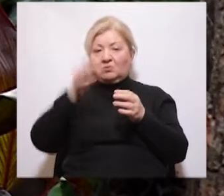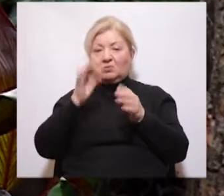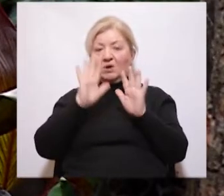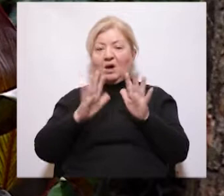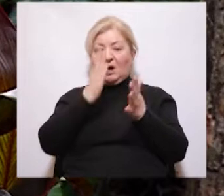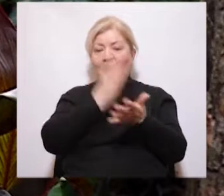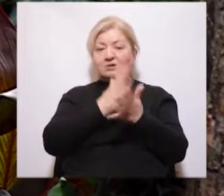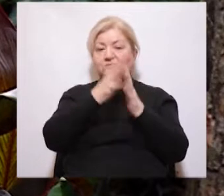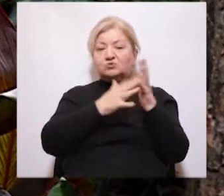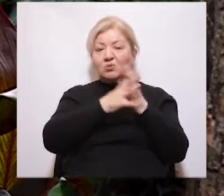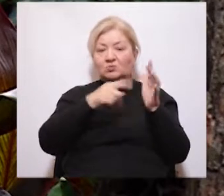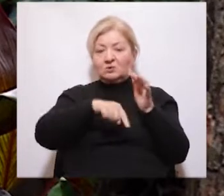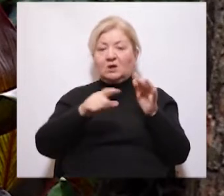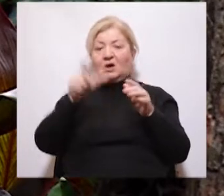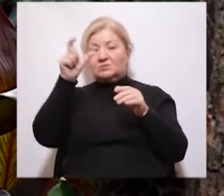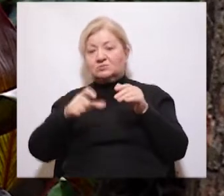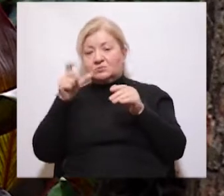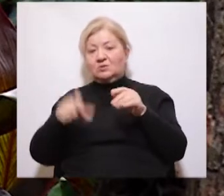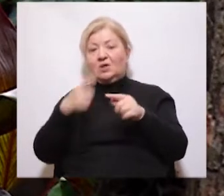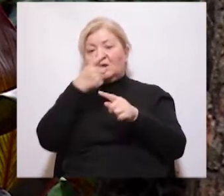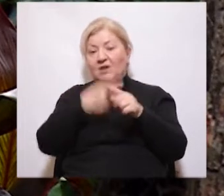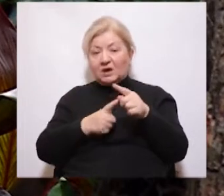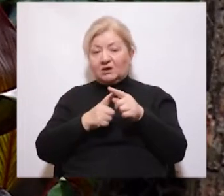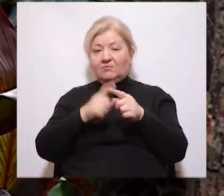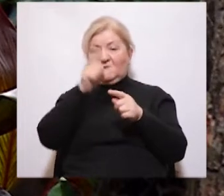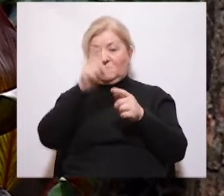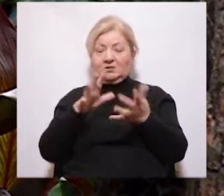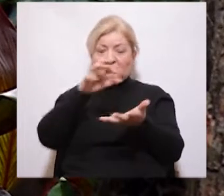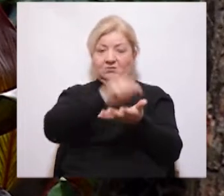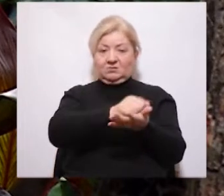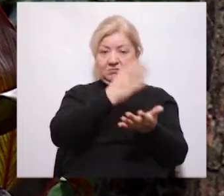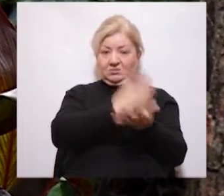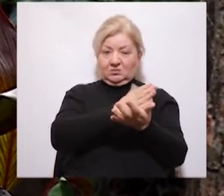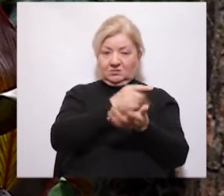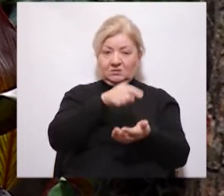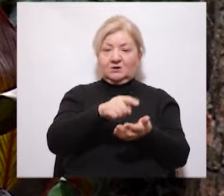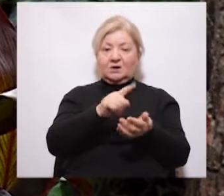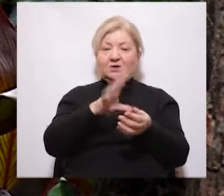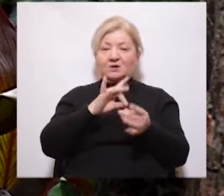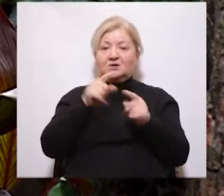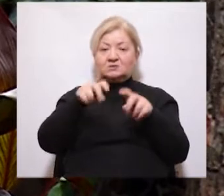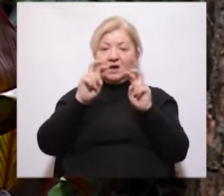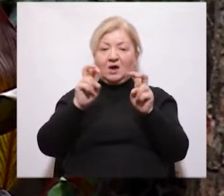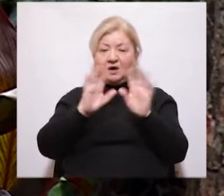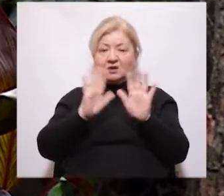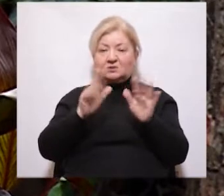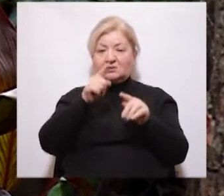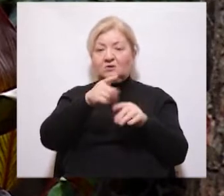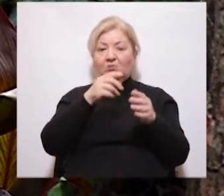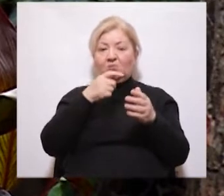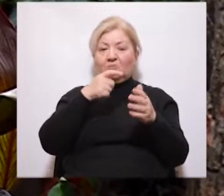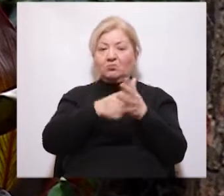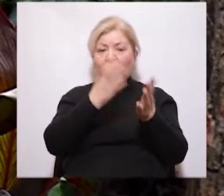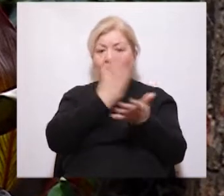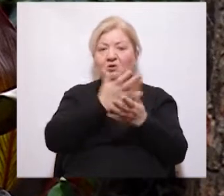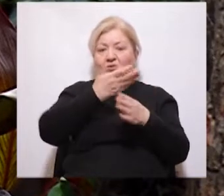12.1% არის მხოლოდ სოფლის მეურნეობის. მოსახლეობის კი ნახევარი არის დასაქმებული. ანუ მოსახლეობის დასაქმებულობა არ ნიშნავს, რომ